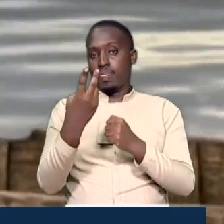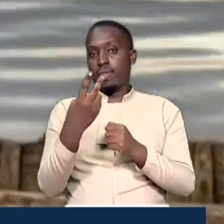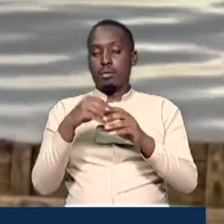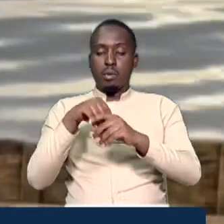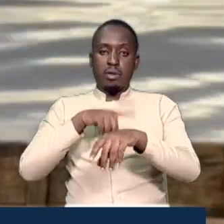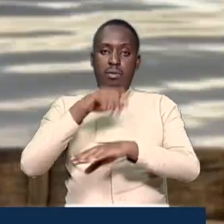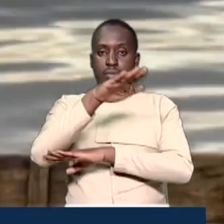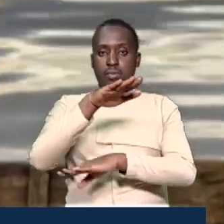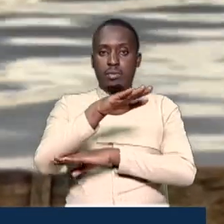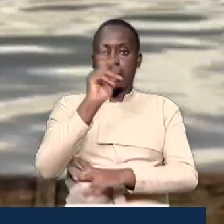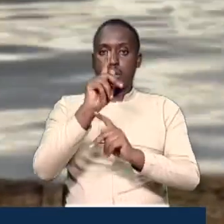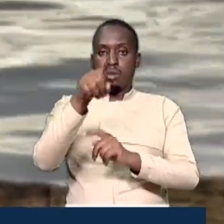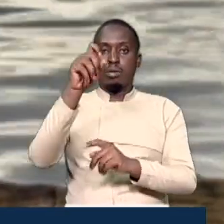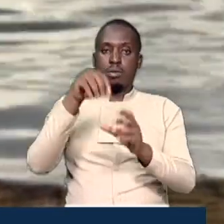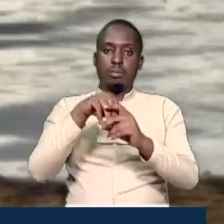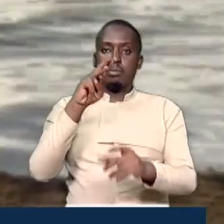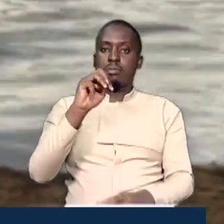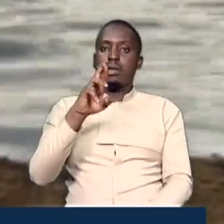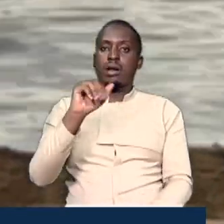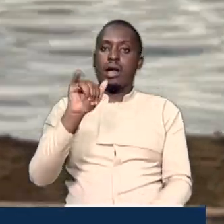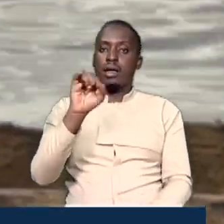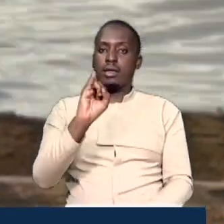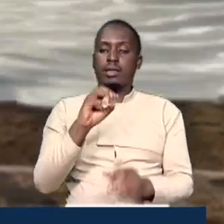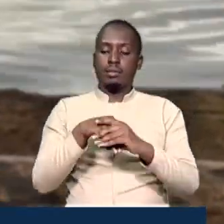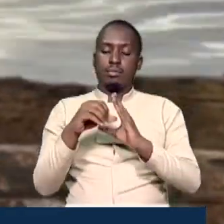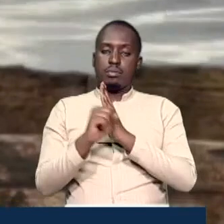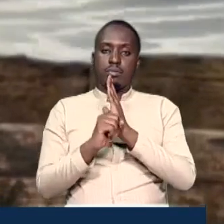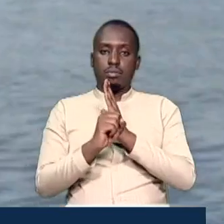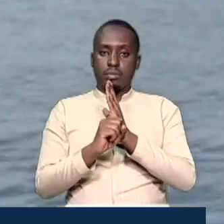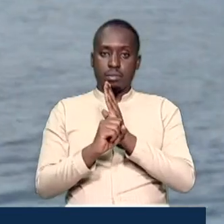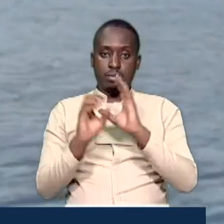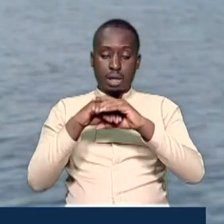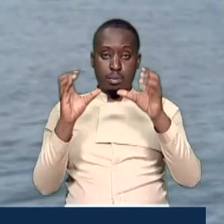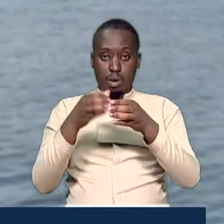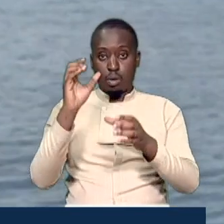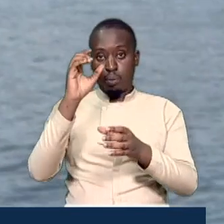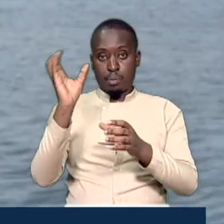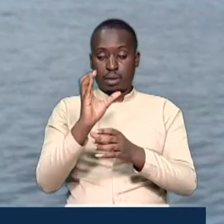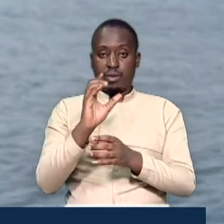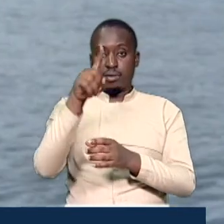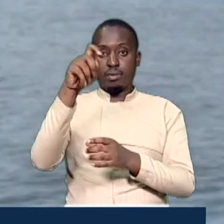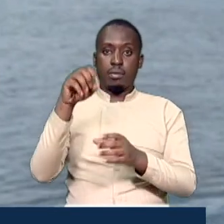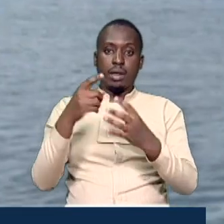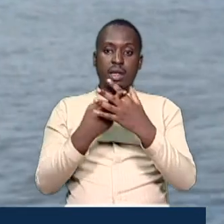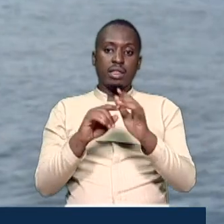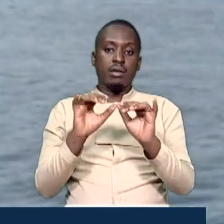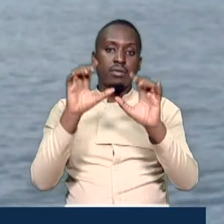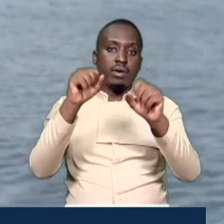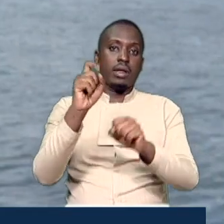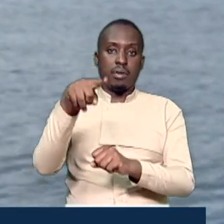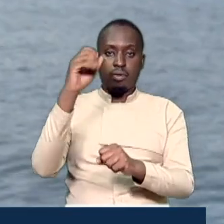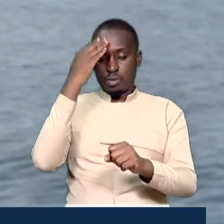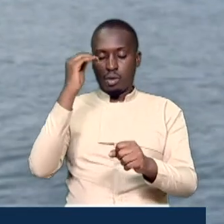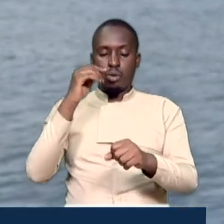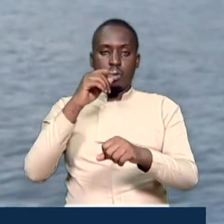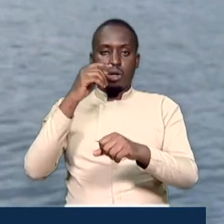munsi abaruba mu kiyaga cya Mirayi bibumbiye mu makoperative y'abaharubira umunsi ku munsi. Nibwo batangiye imirimo yo gutega amafi kugira ngo ku isaha y'9 z'igicuku